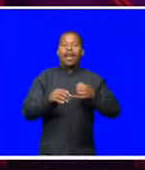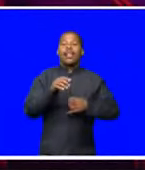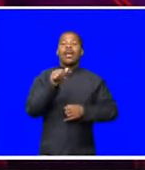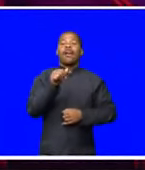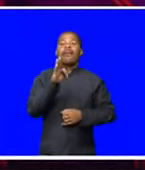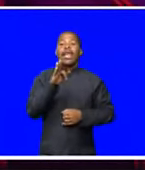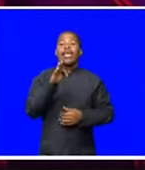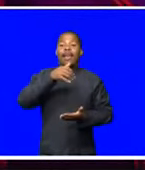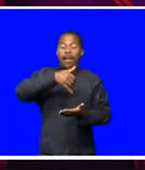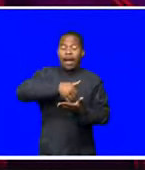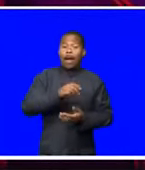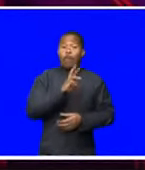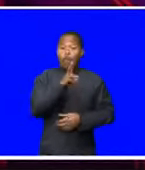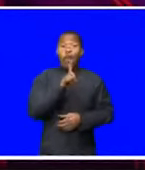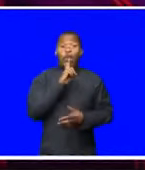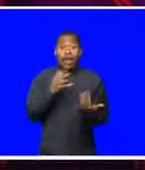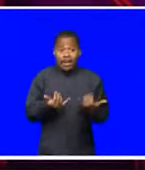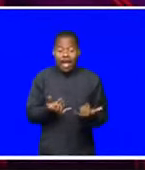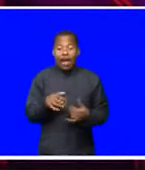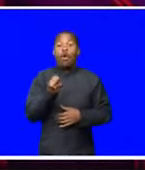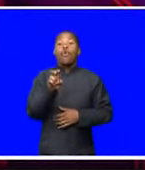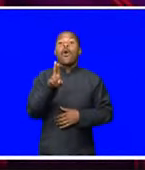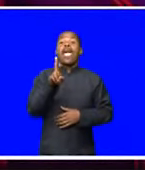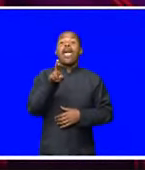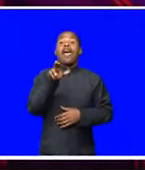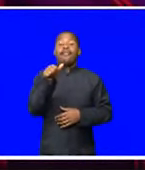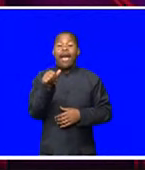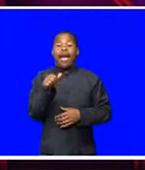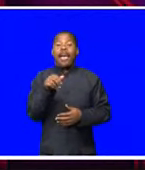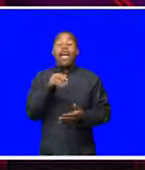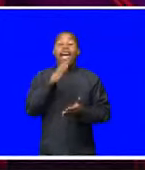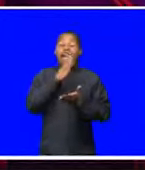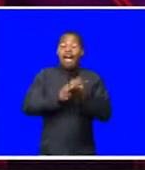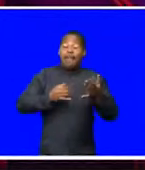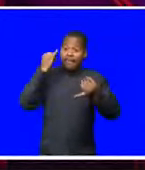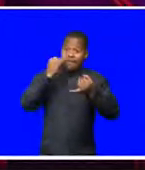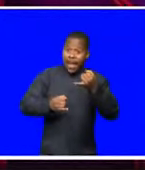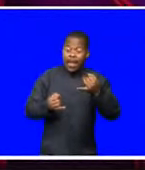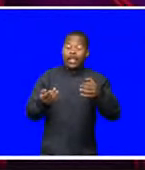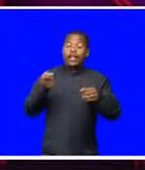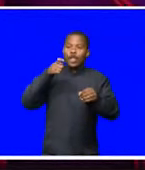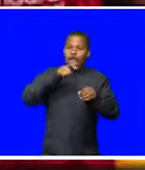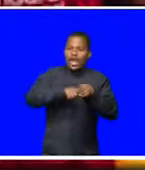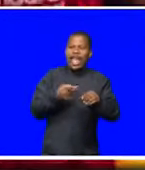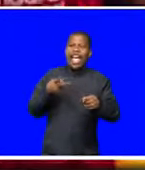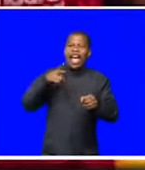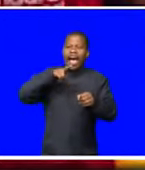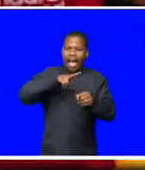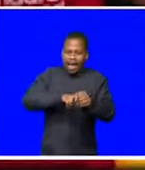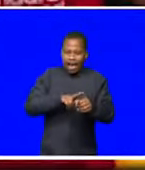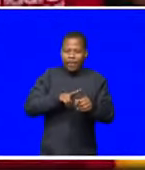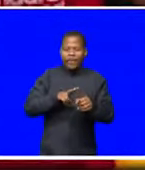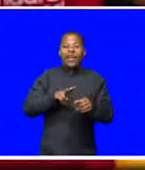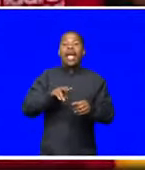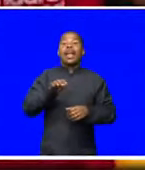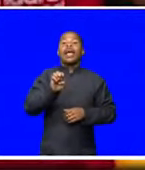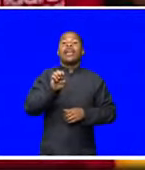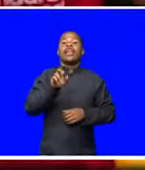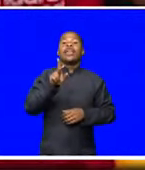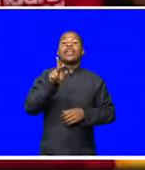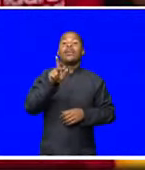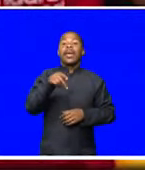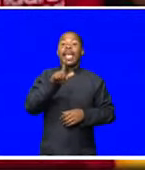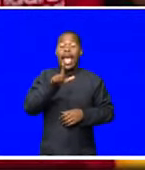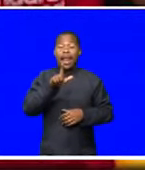kanzi kwanyalo seyikuma semifinals indzebe yeFA Champions League phinze isemathubeni lamahle ukuthi ngaphakamisa indzebe yePremier League yalo